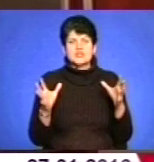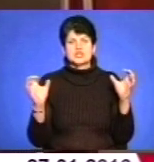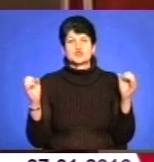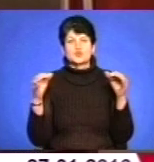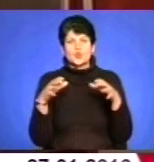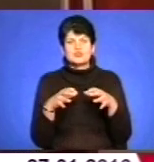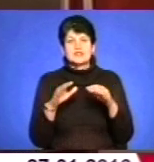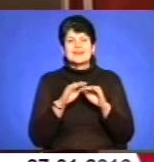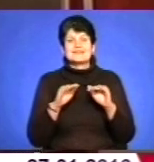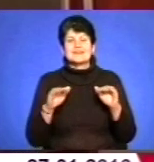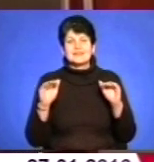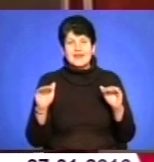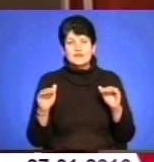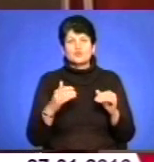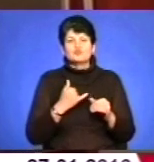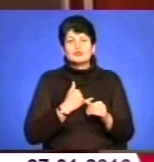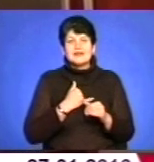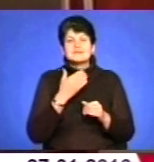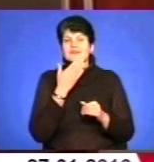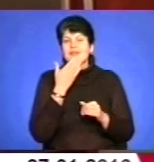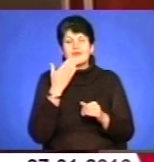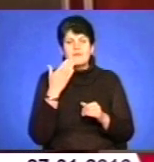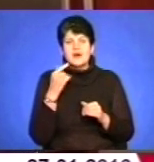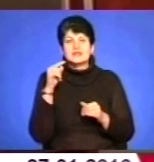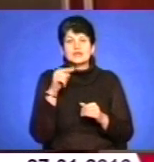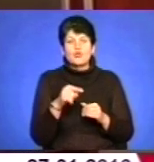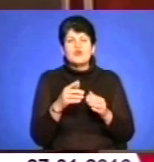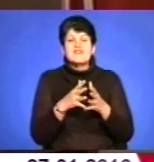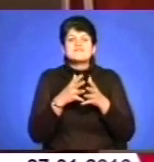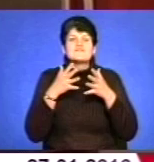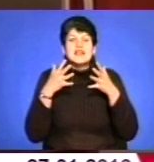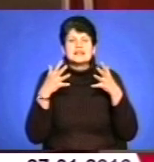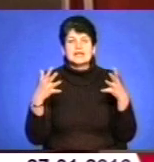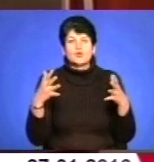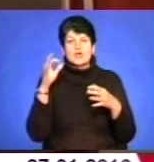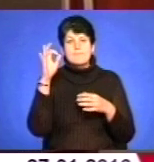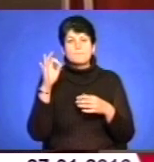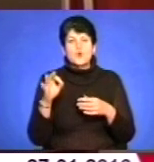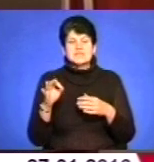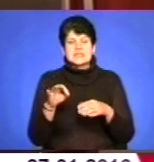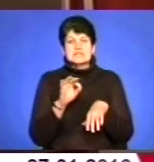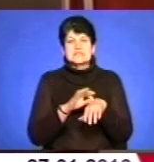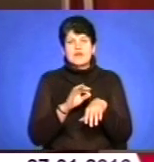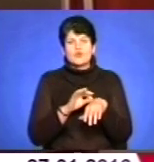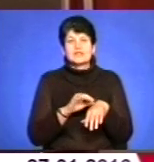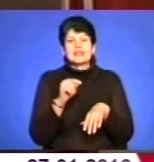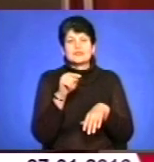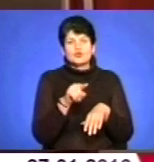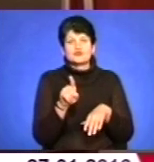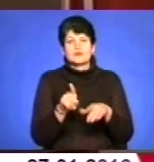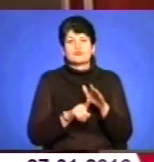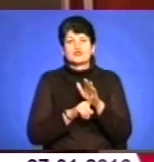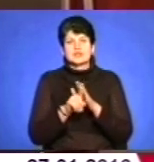і власне в нас немає такої великої процентності захворюваності для того, щоб ми